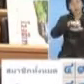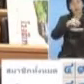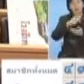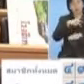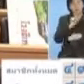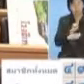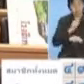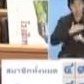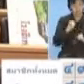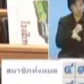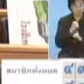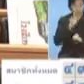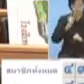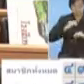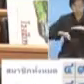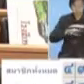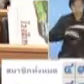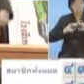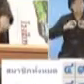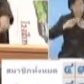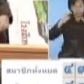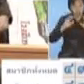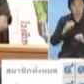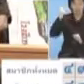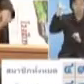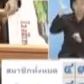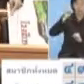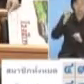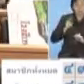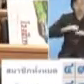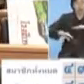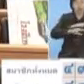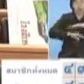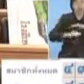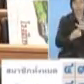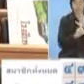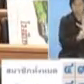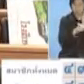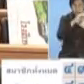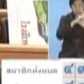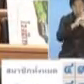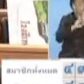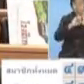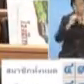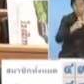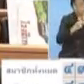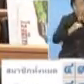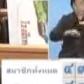ผมถูกฝึกมาว่าต้องหาหลักฐานให้ชัดเจนทุกอย่างมีหลักฐานโชว์หมดสิ่งที่กำลังโยงนี่มีหลักฐานโชว์หมดนะท่านประธาน